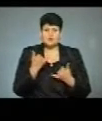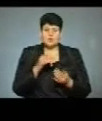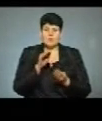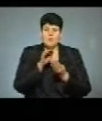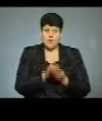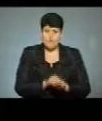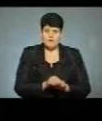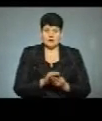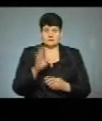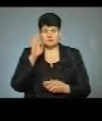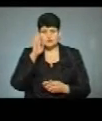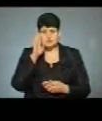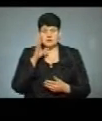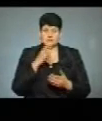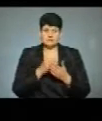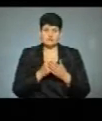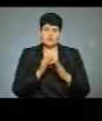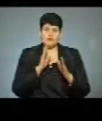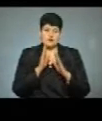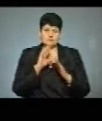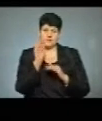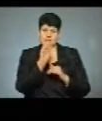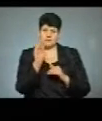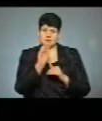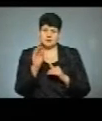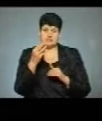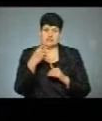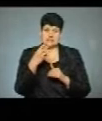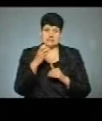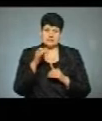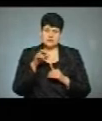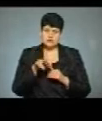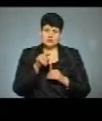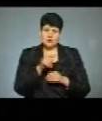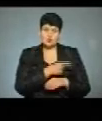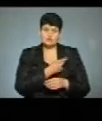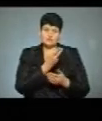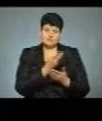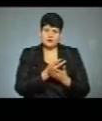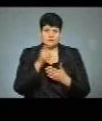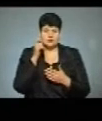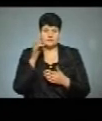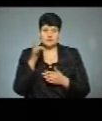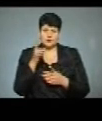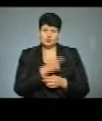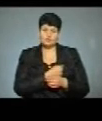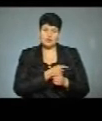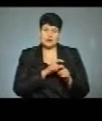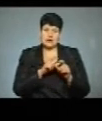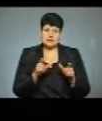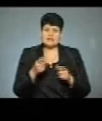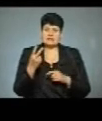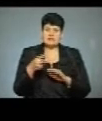поховали Віктора Старцева. На своїй сторінці у Фейсбук вона написала, що 30 січня його госпіталізували до Чортківської районної лікарні,